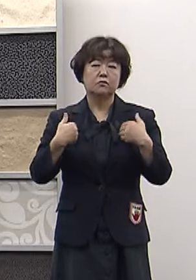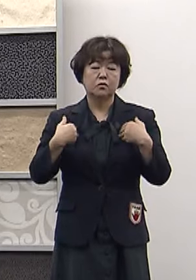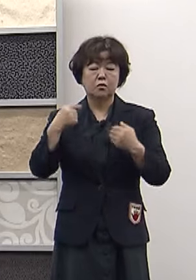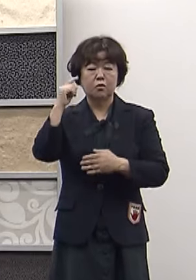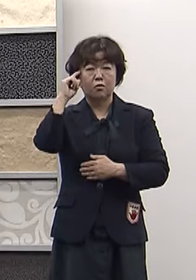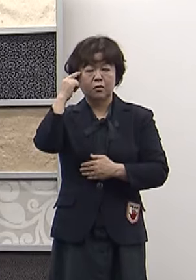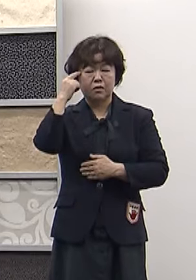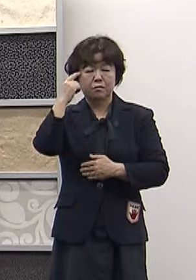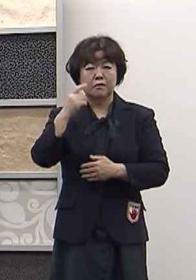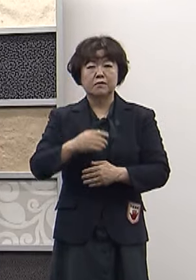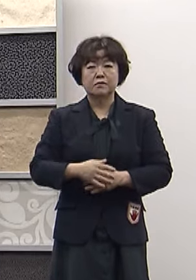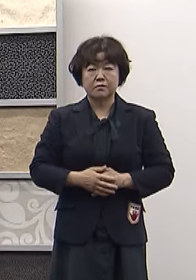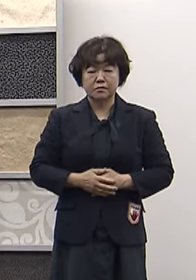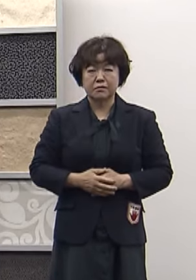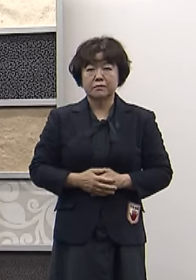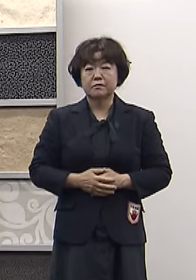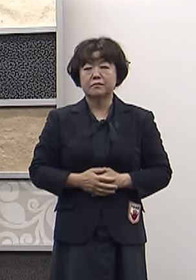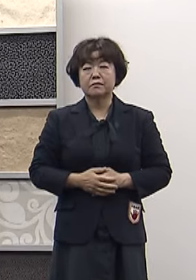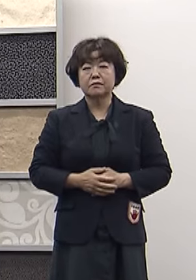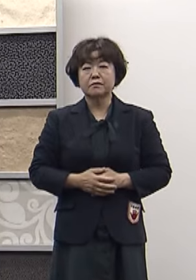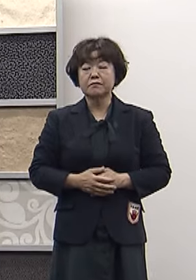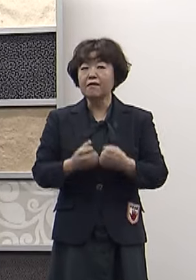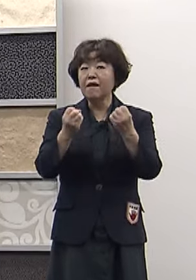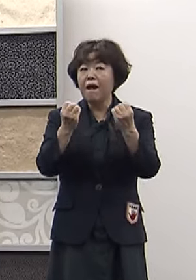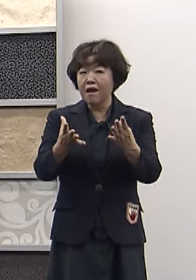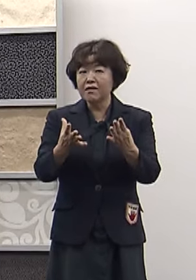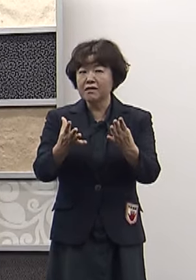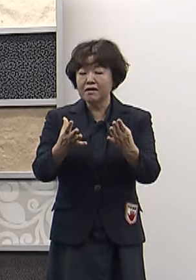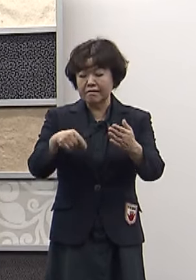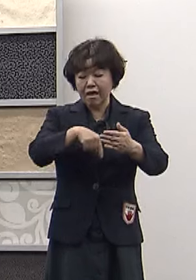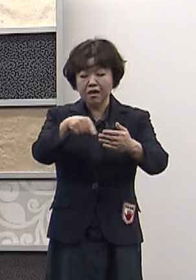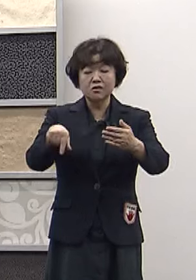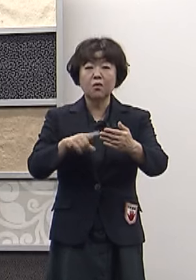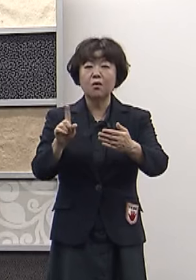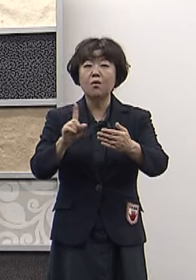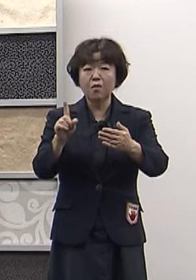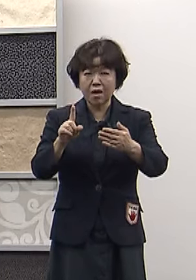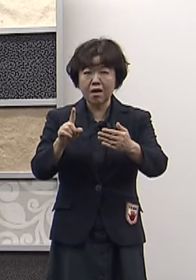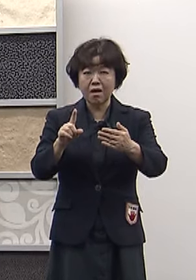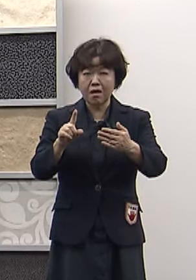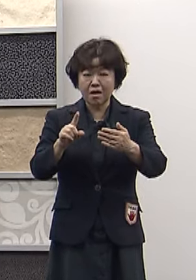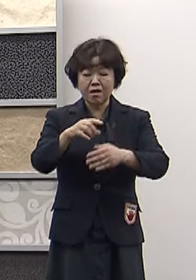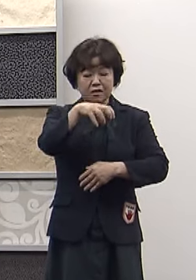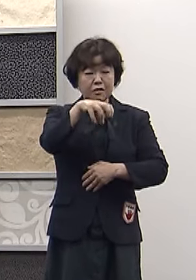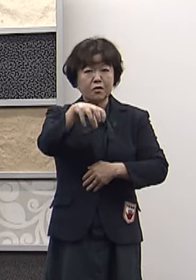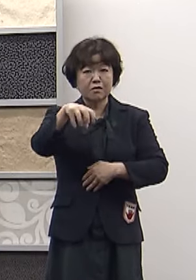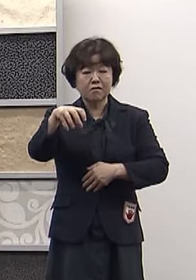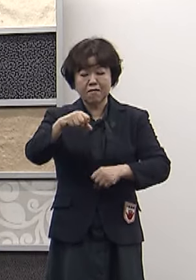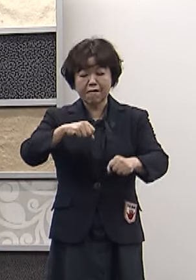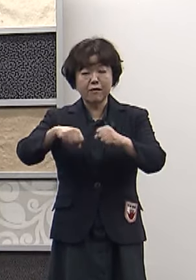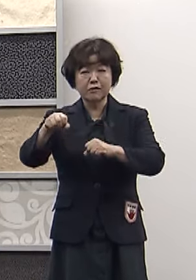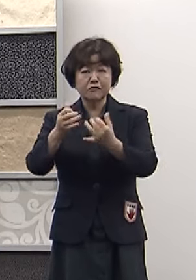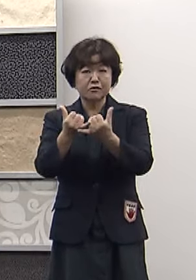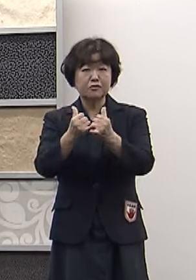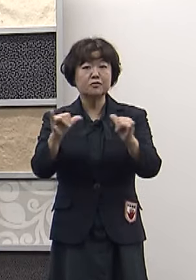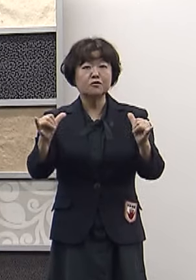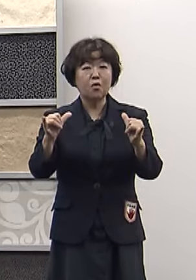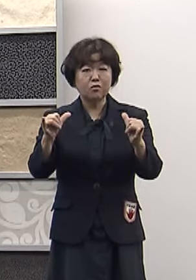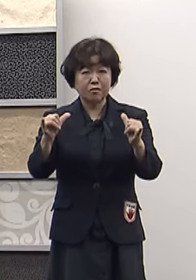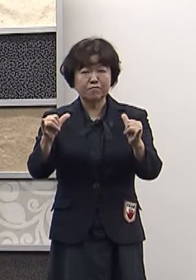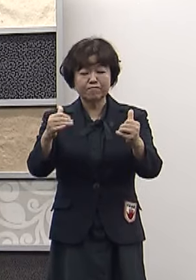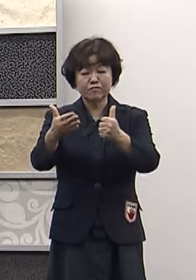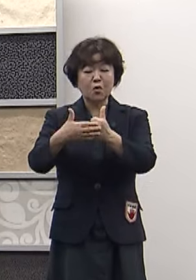えています。そこで新たな取り組みといたしまして、各分野で活躍されている皆様にアンバサ